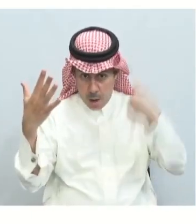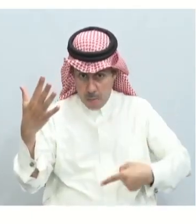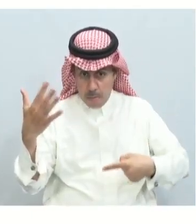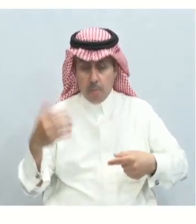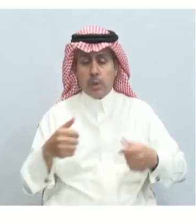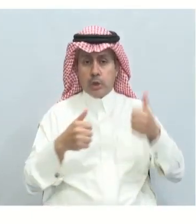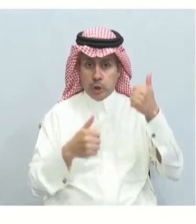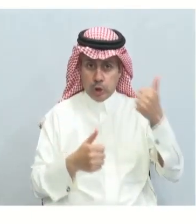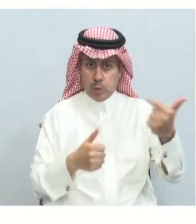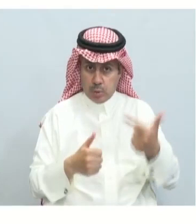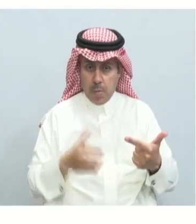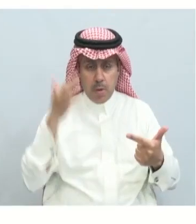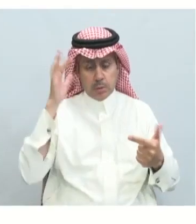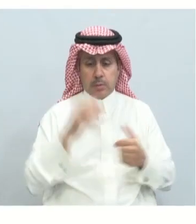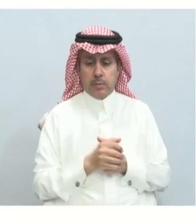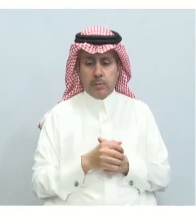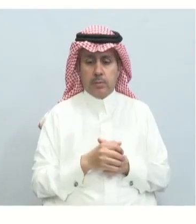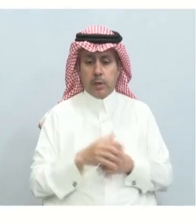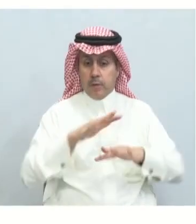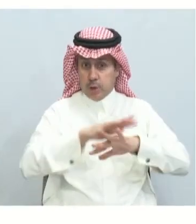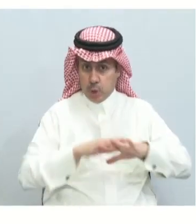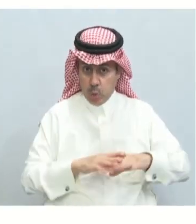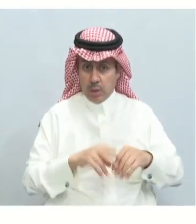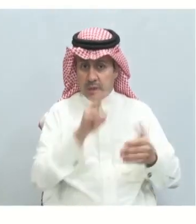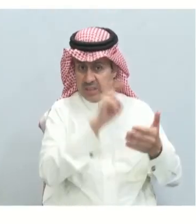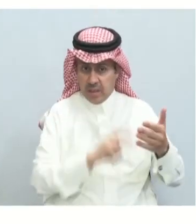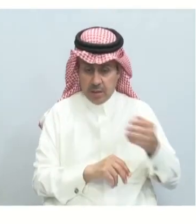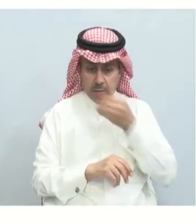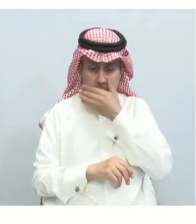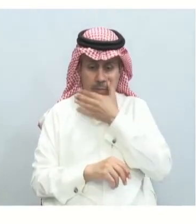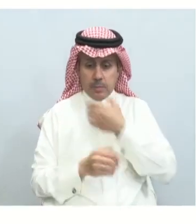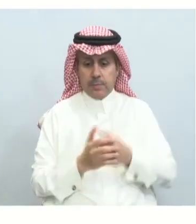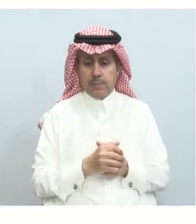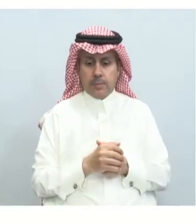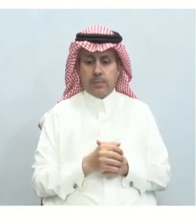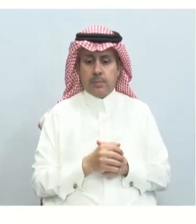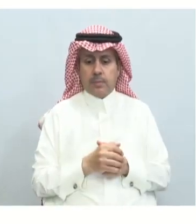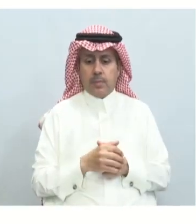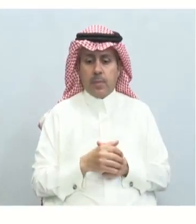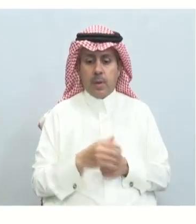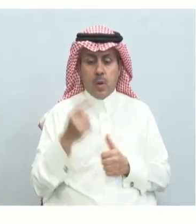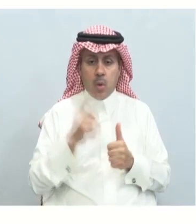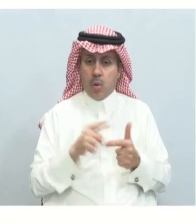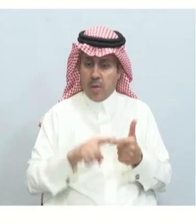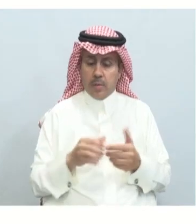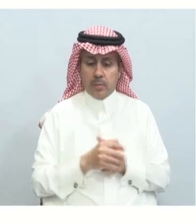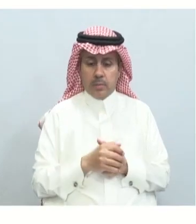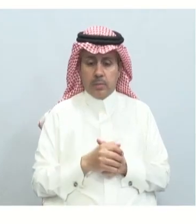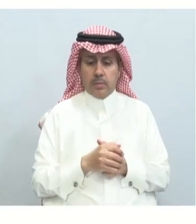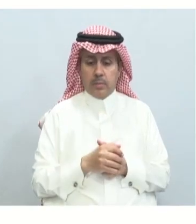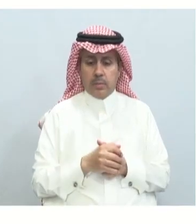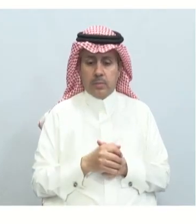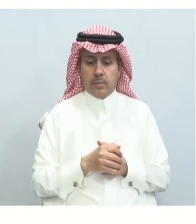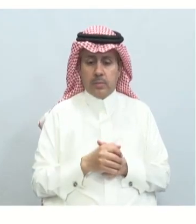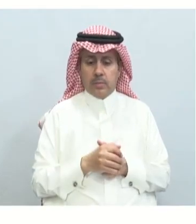جعلت لكم تلخيصا لهذه الصور الحاله مصدر النطف